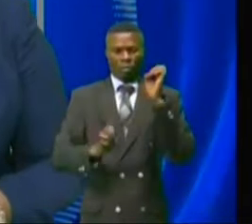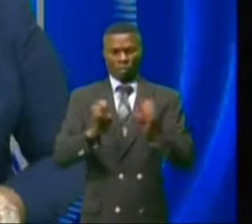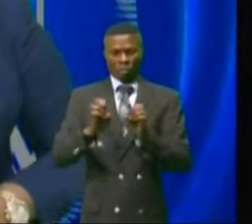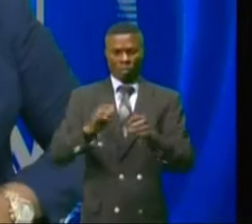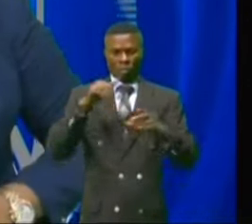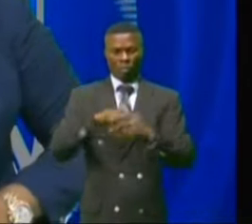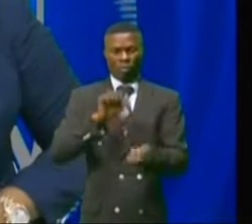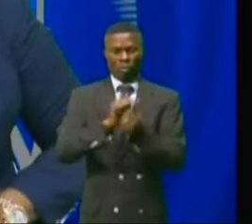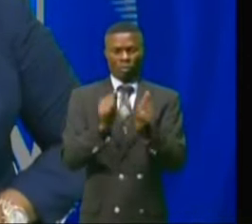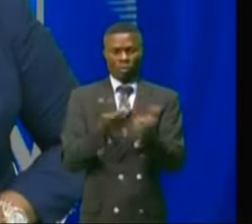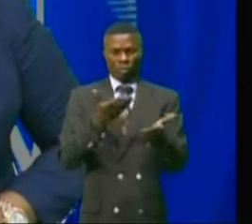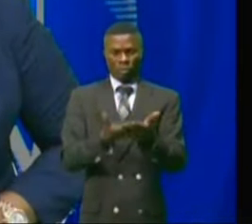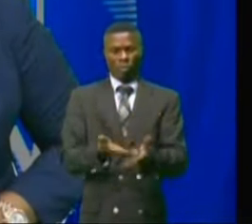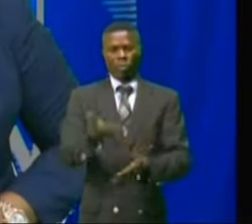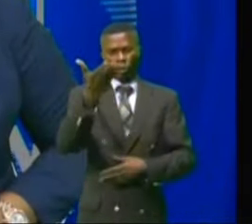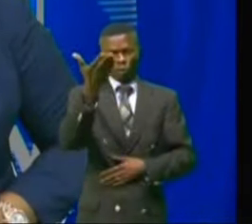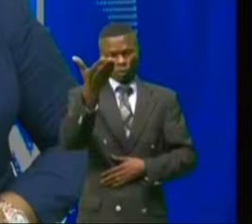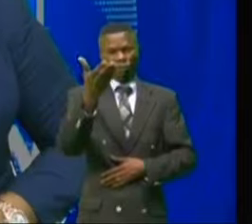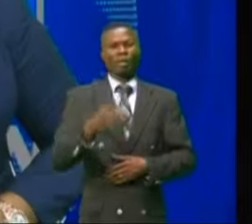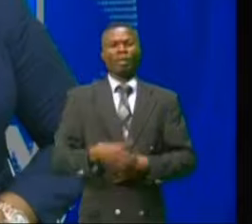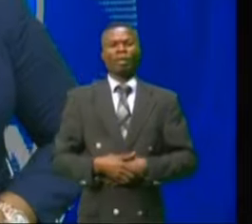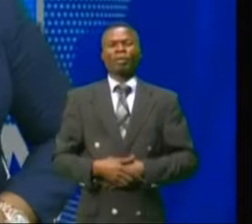ce processus. Vital Pagabida.